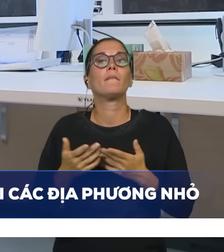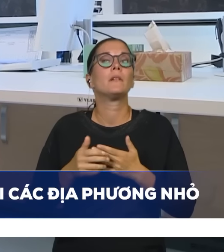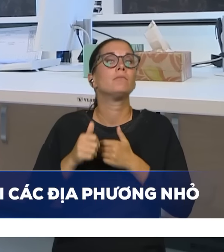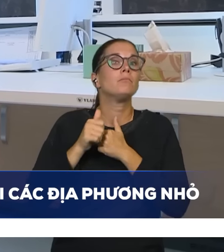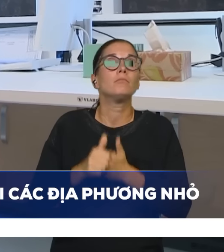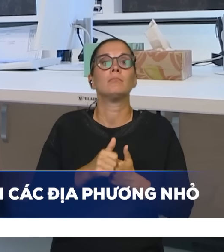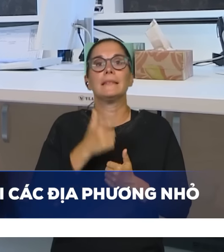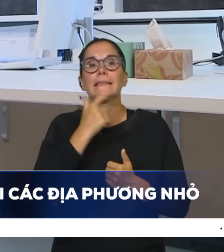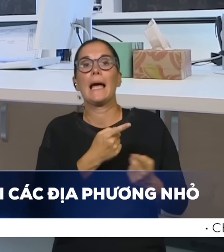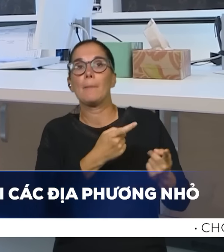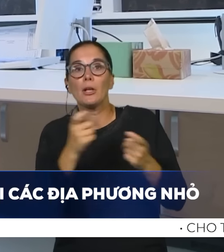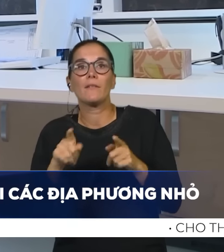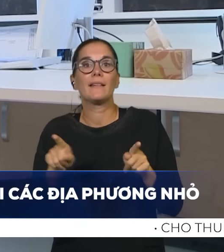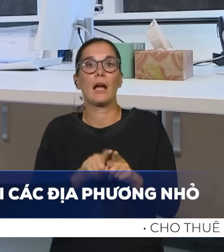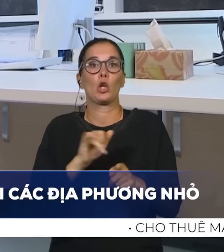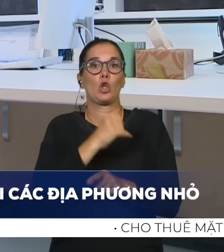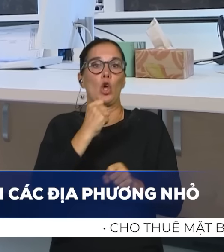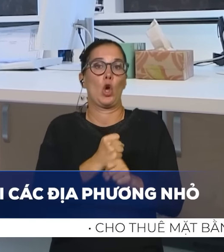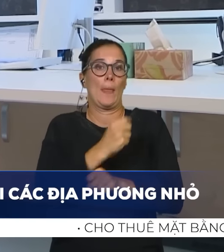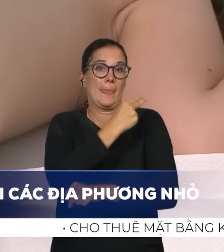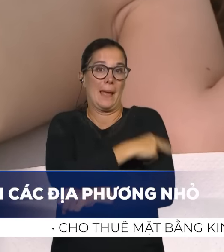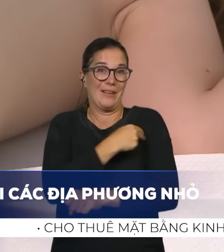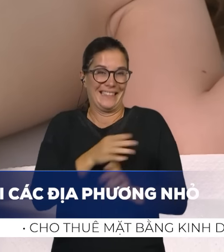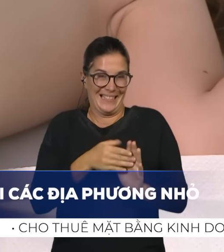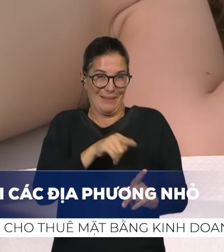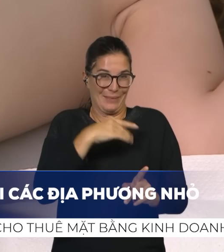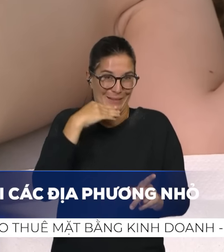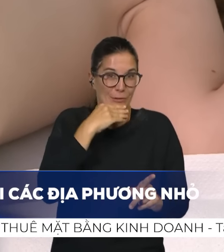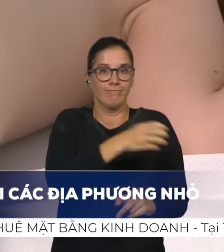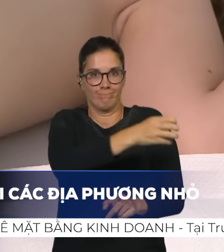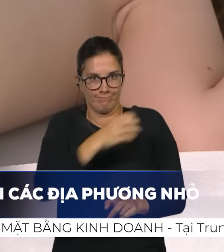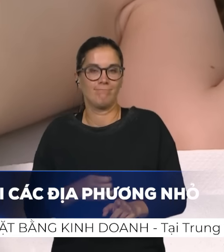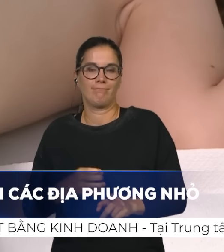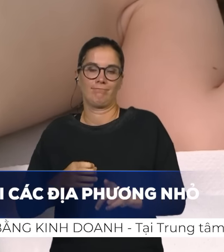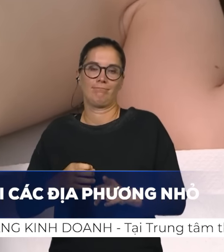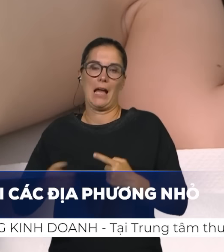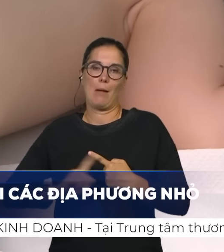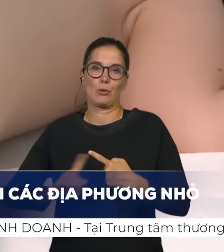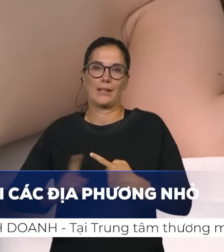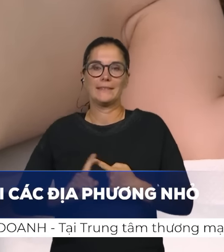họ đều không muốn đến các địa phương nhỏ làm việc mà đều ở lại các thành phố lớn.